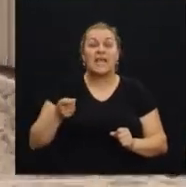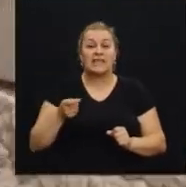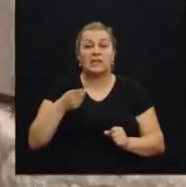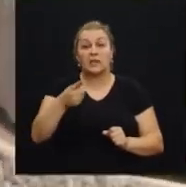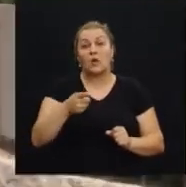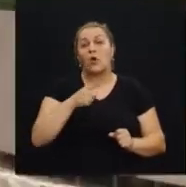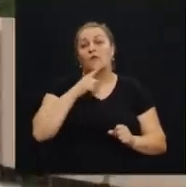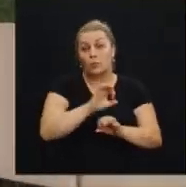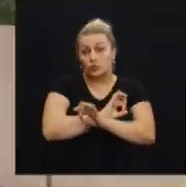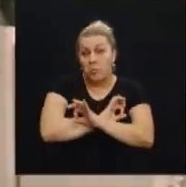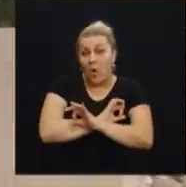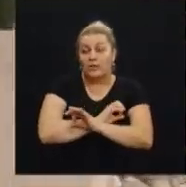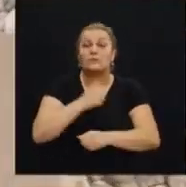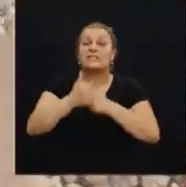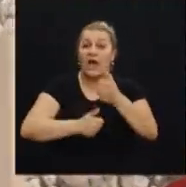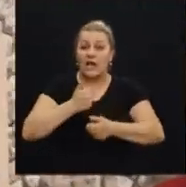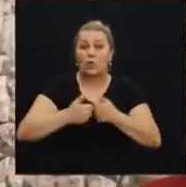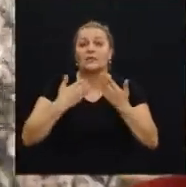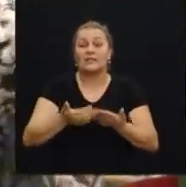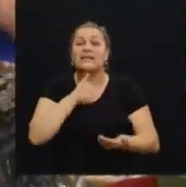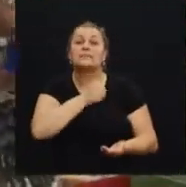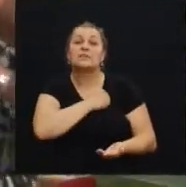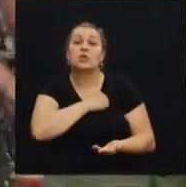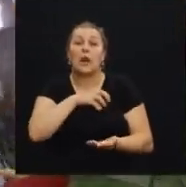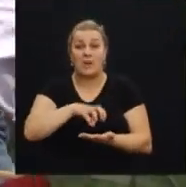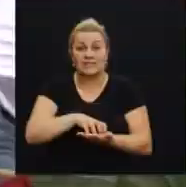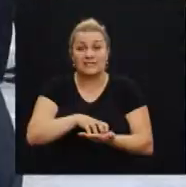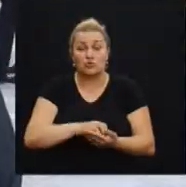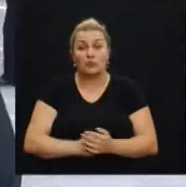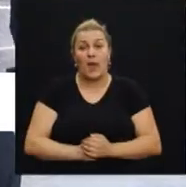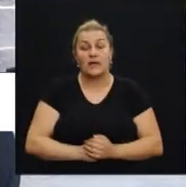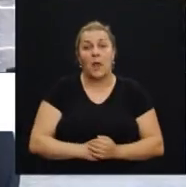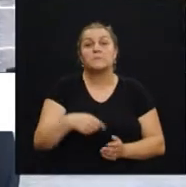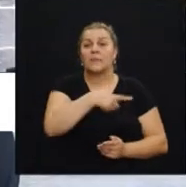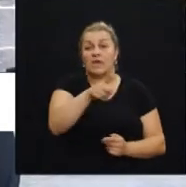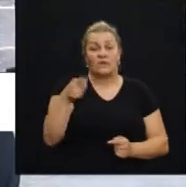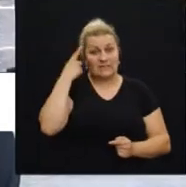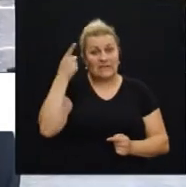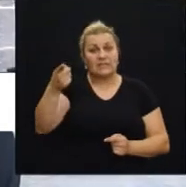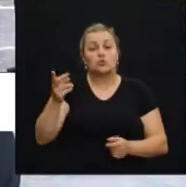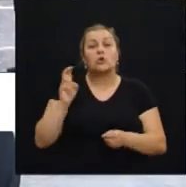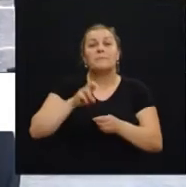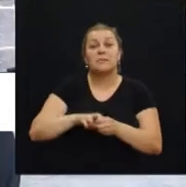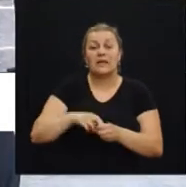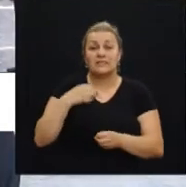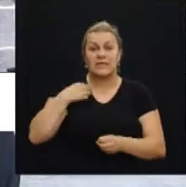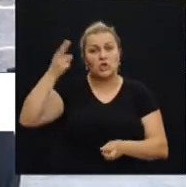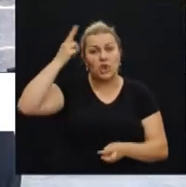iz Treće omiške bojne svake godine odaje i Splitsko-dalmatinska županija. Vi znate da su oni pripadnici naše